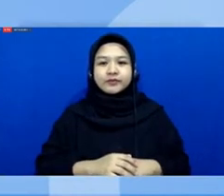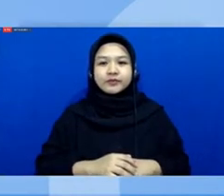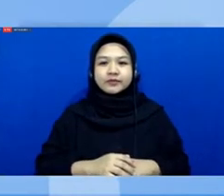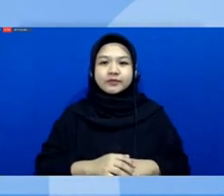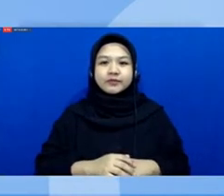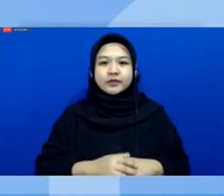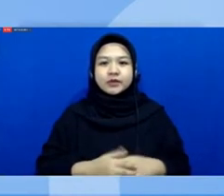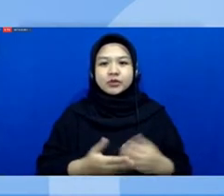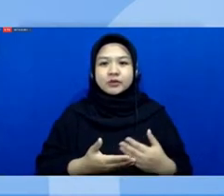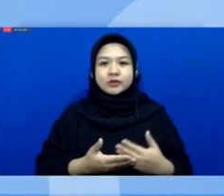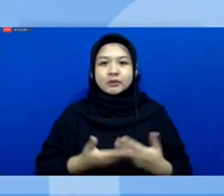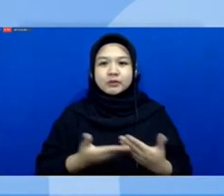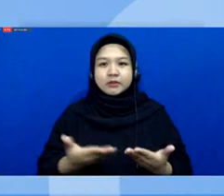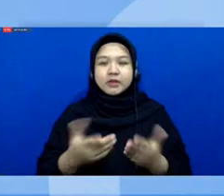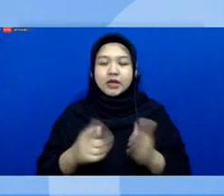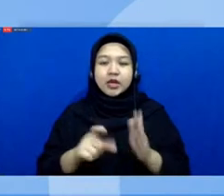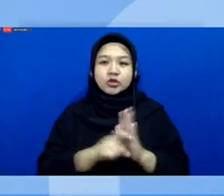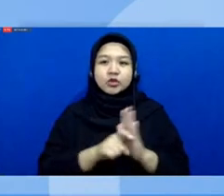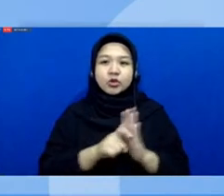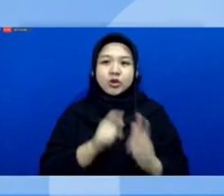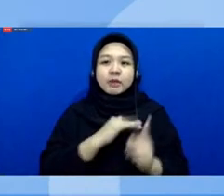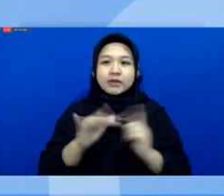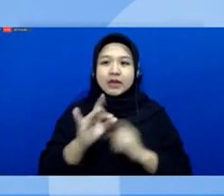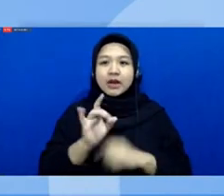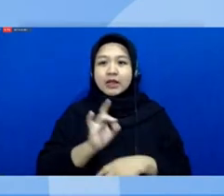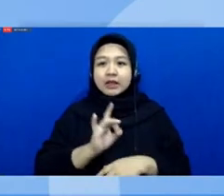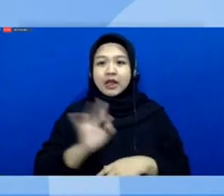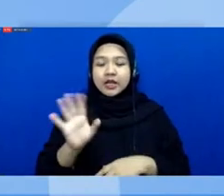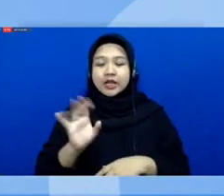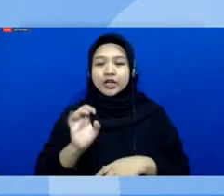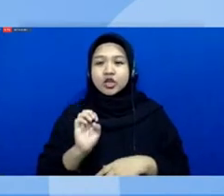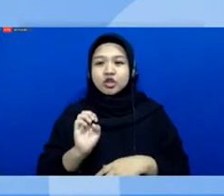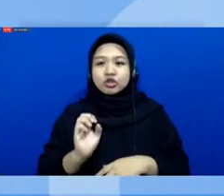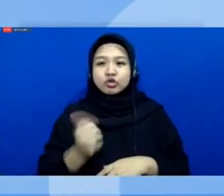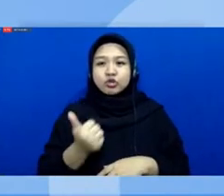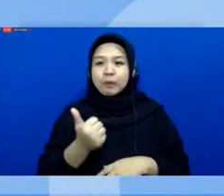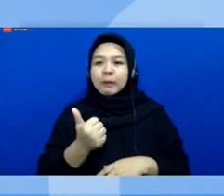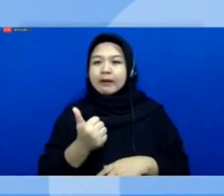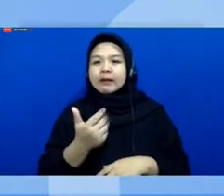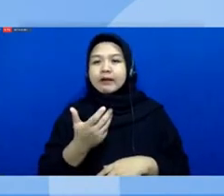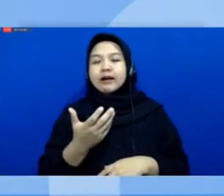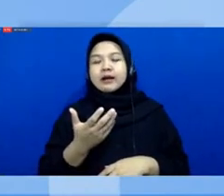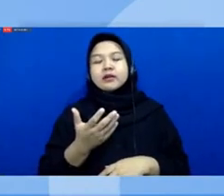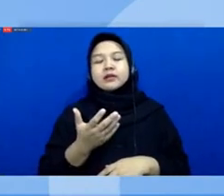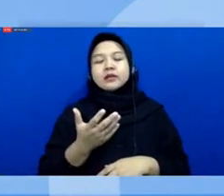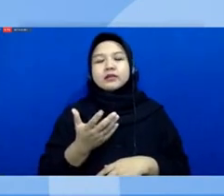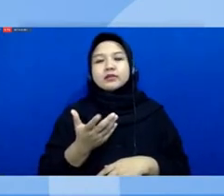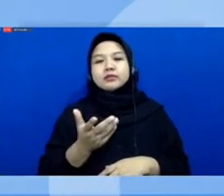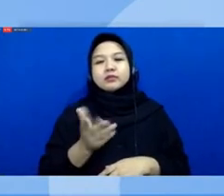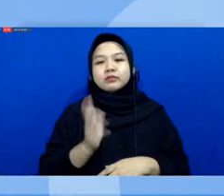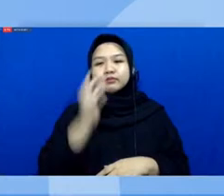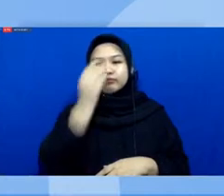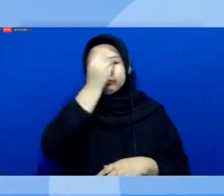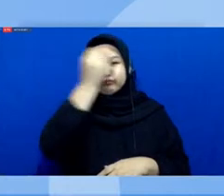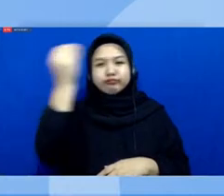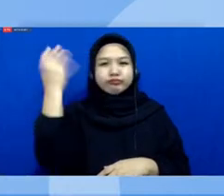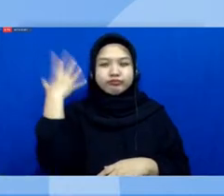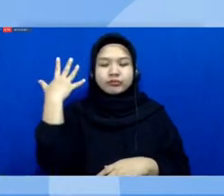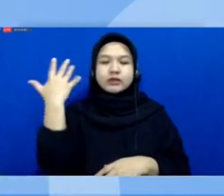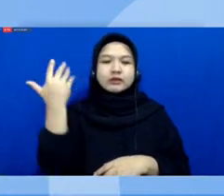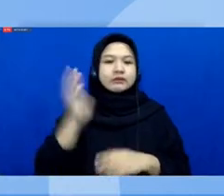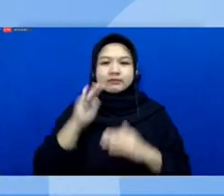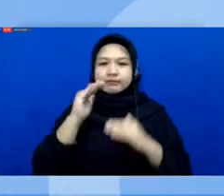contoh gitu loh Mas ke masyarakat lain agar supaya tidak pengabdian-pengabdian itu paling tidak bisa